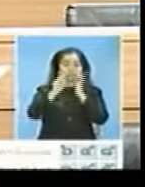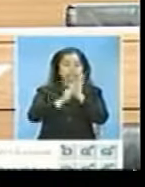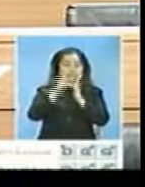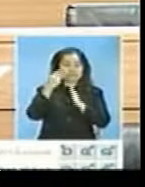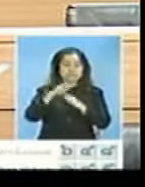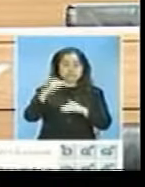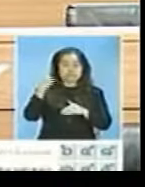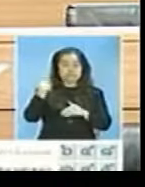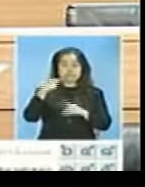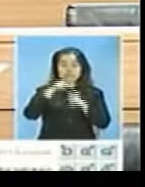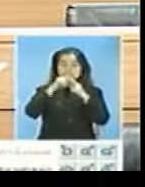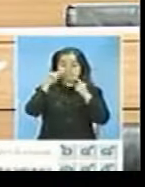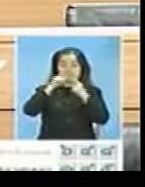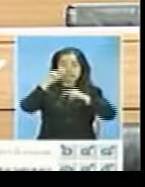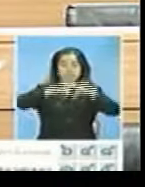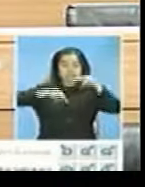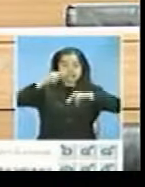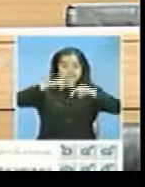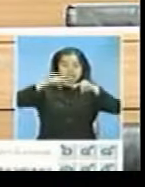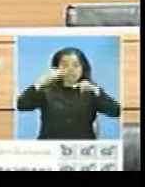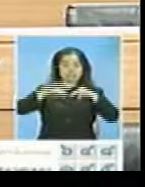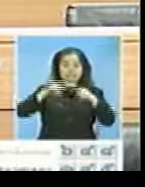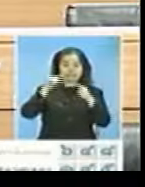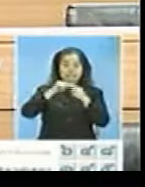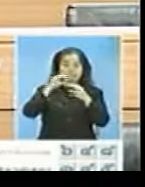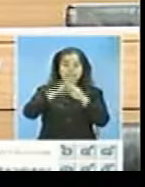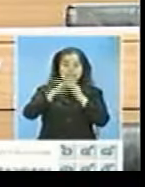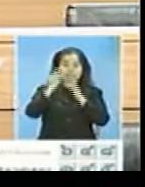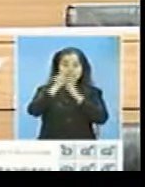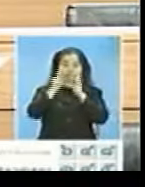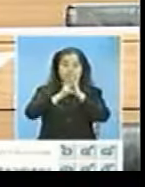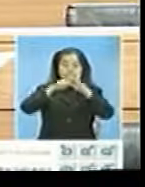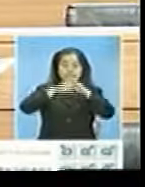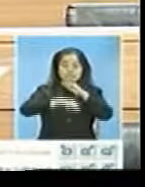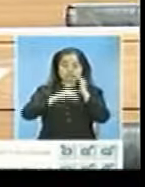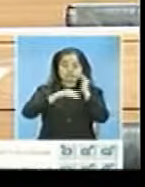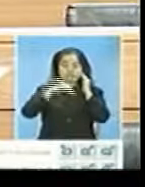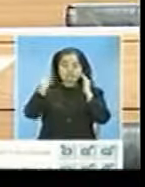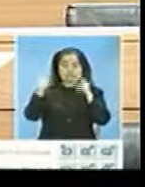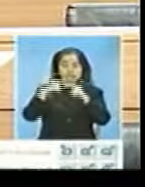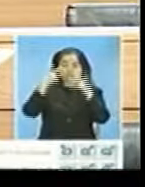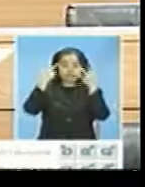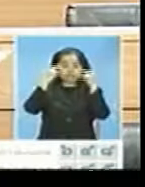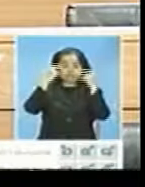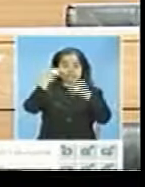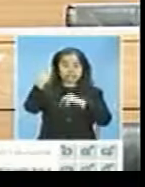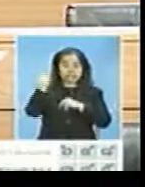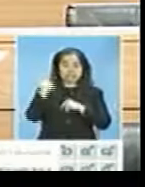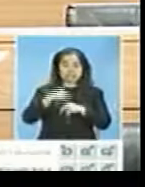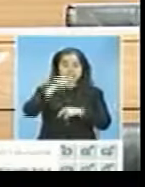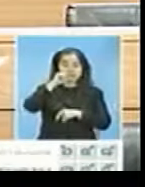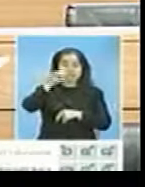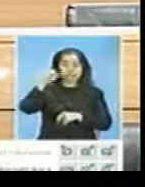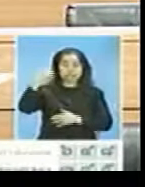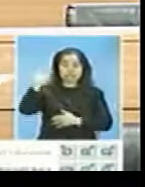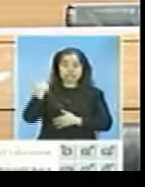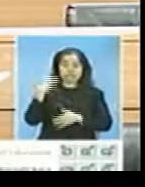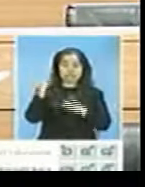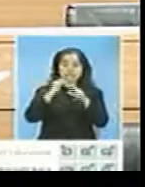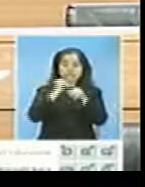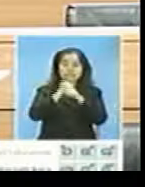วเวลามีการปกครองประเทศภายใต้รัฐธรรมนูญฉบับไหนมีนายกรัฐมนตรีมีสสมีข้าราช